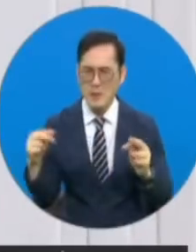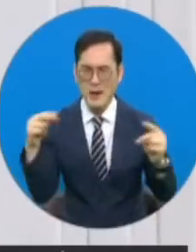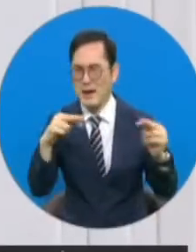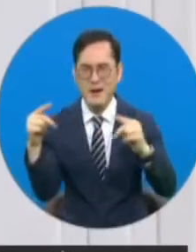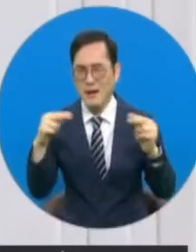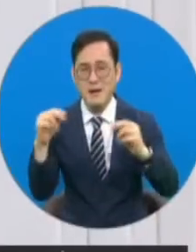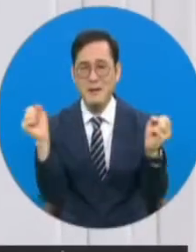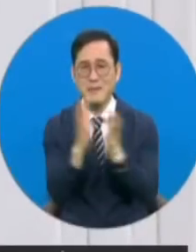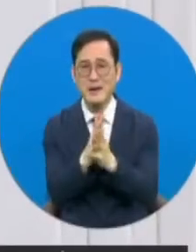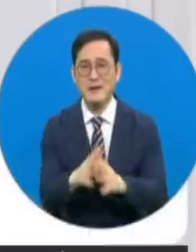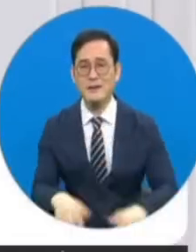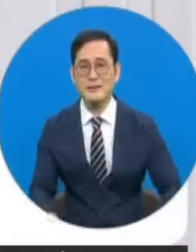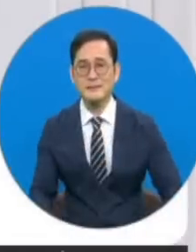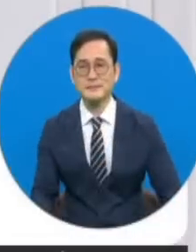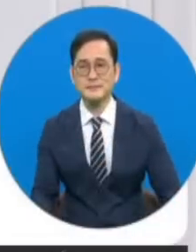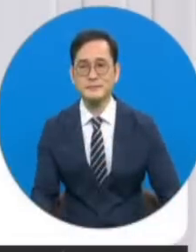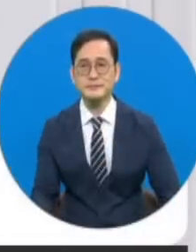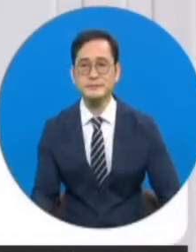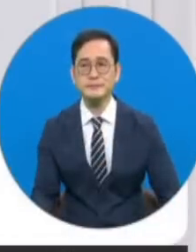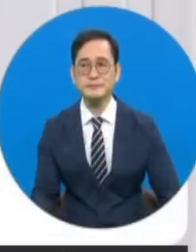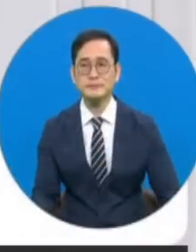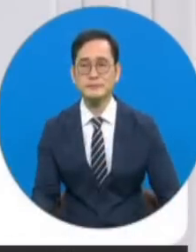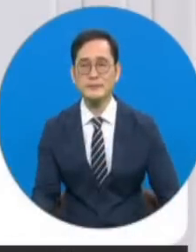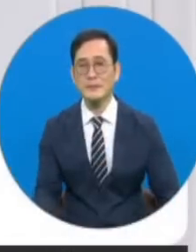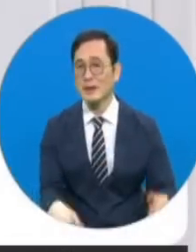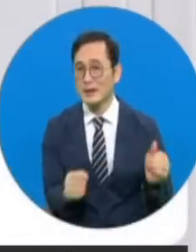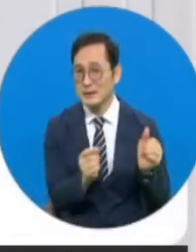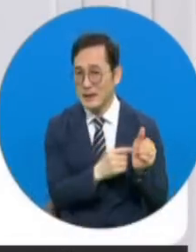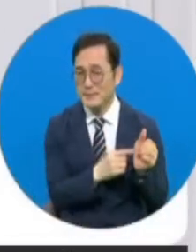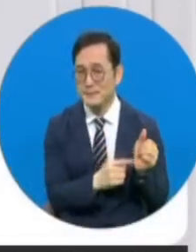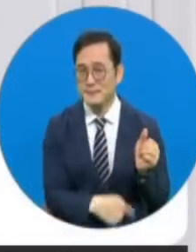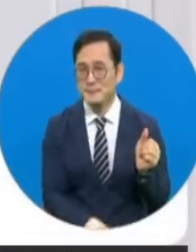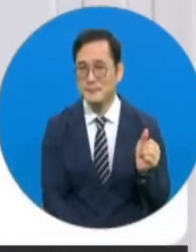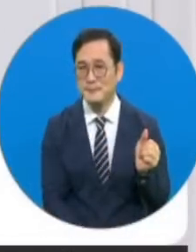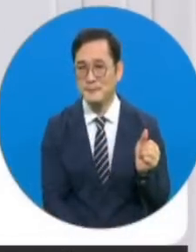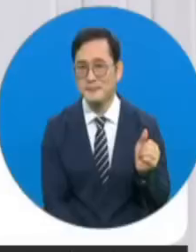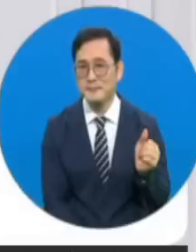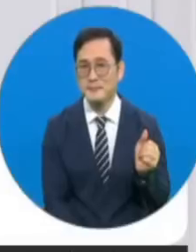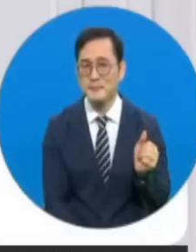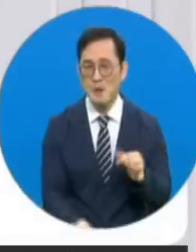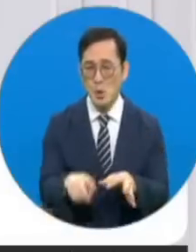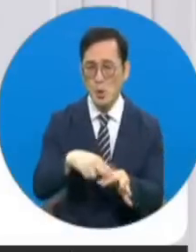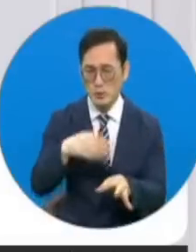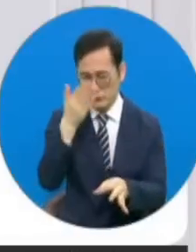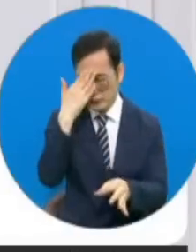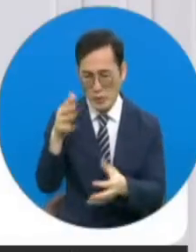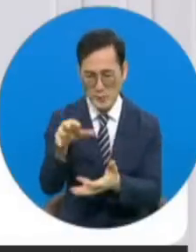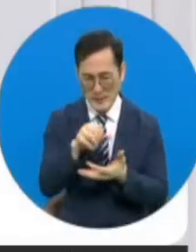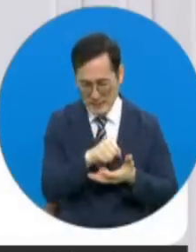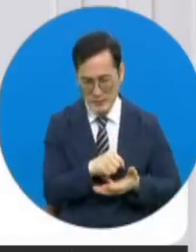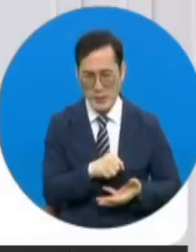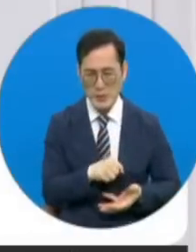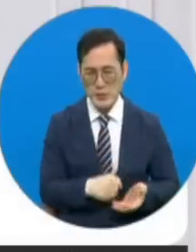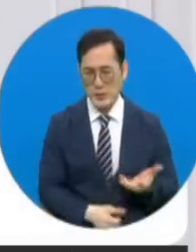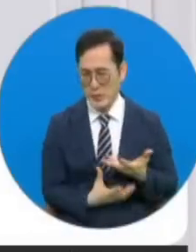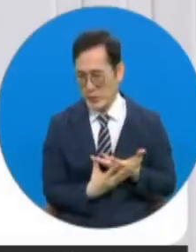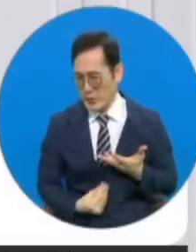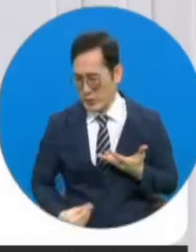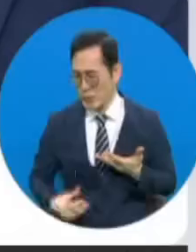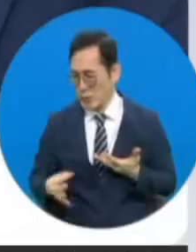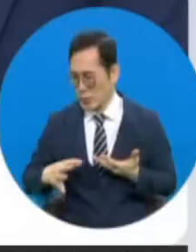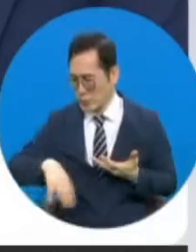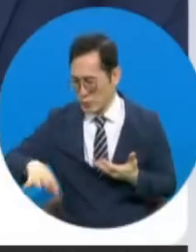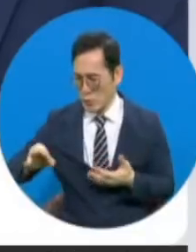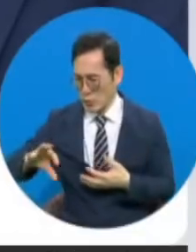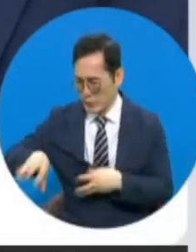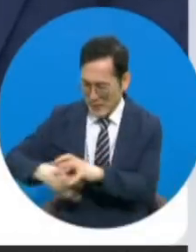방금 증명주 의원이 말씀해 주신 것처럼 진짜 사실 관계가 어떻게 된 것인지 혹시나 에어드랍을 통해서 받은 것은 아닌지 혹시나이 자금 출조가